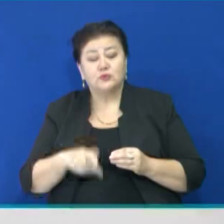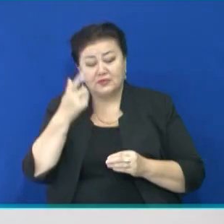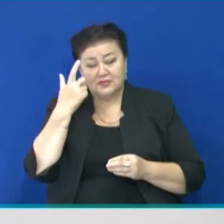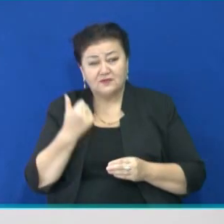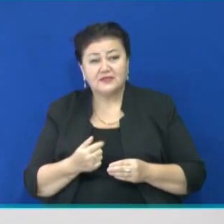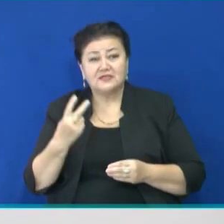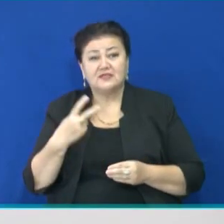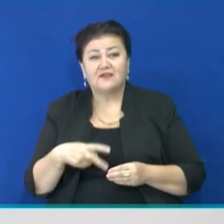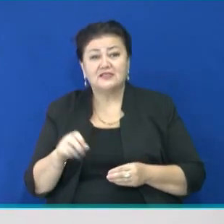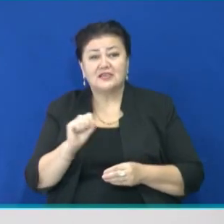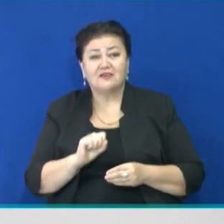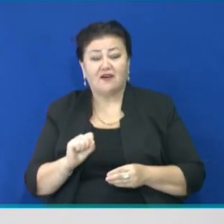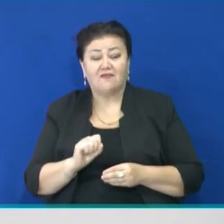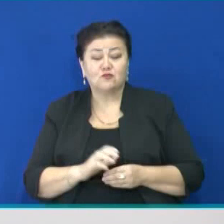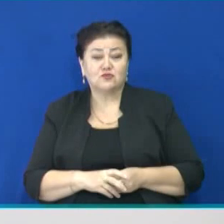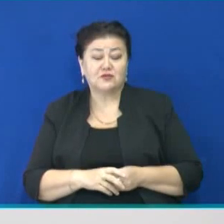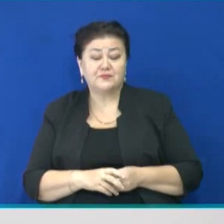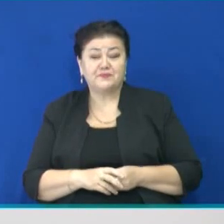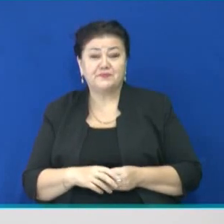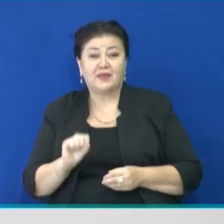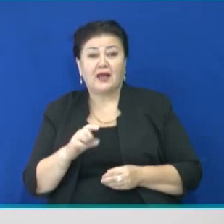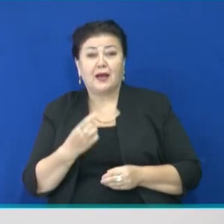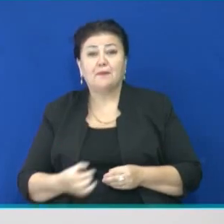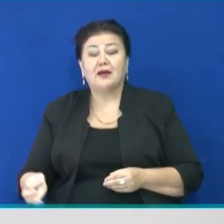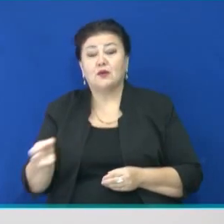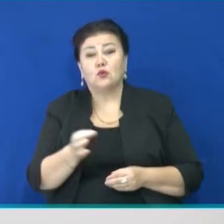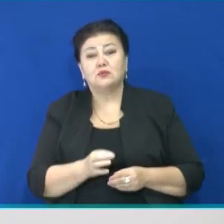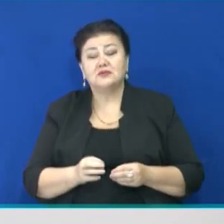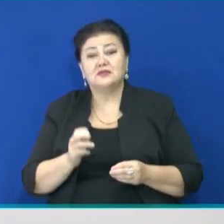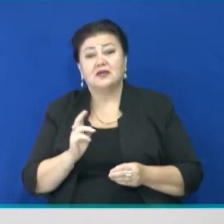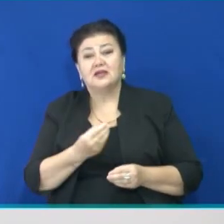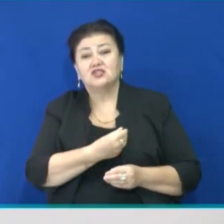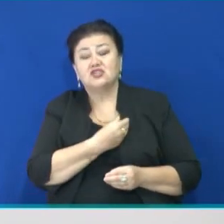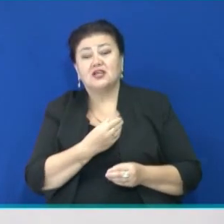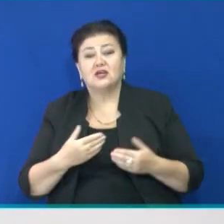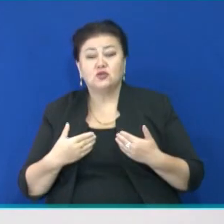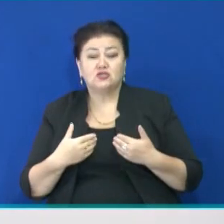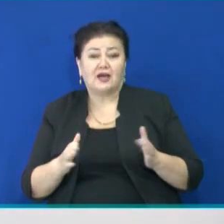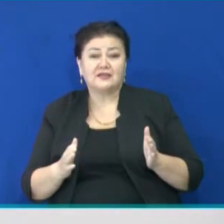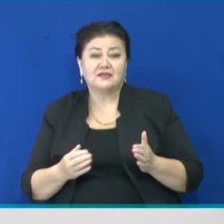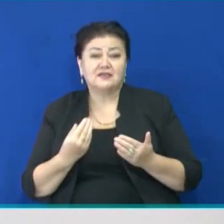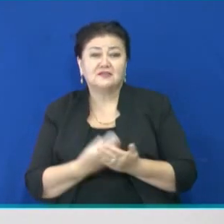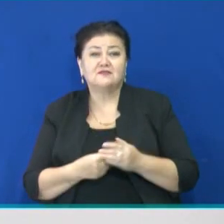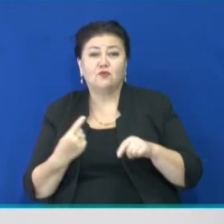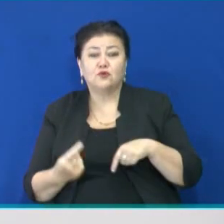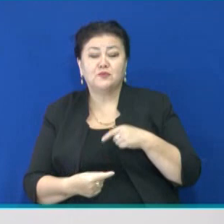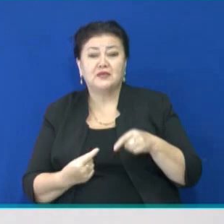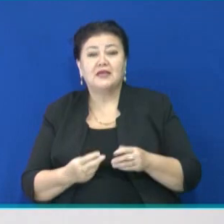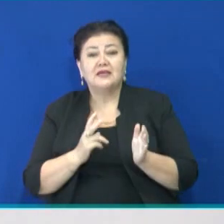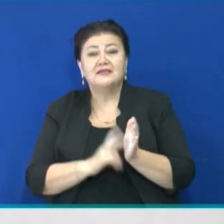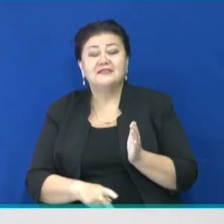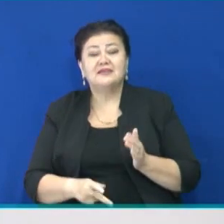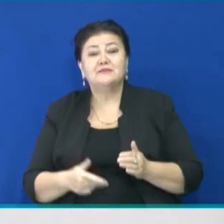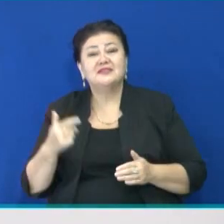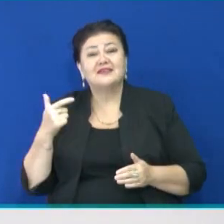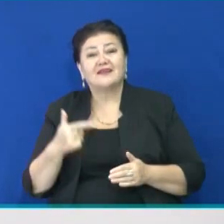телеарнасы. Абай облысында жеке кәсібін бастағысы келетін көп балалы отбасыларға биыл 70 грант